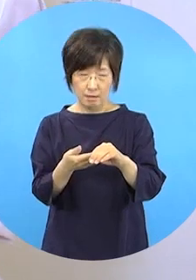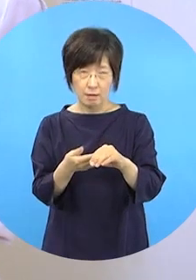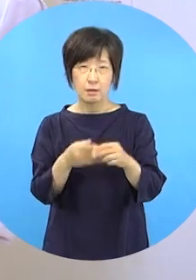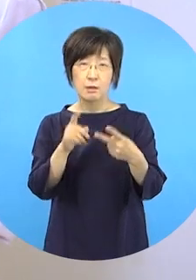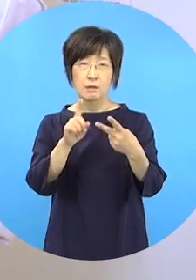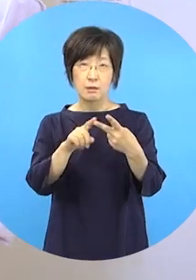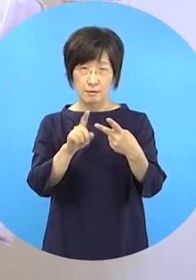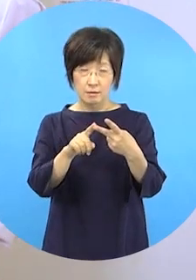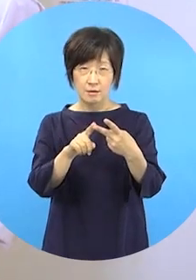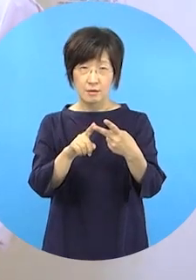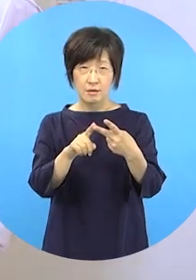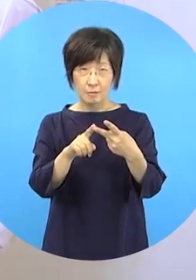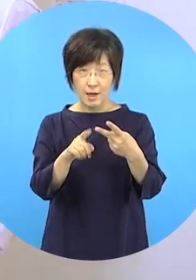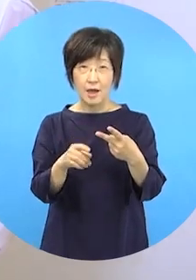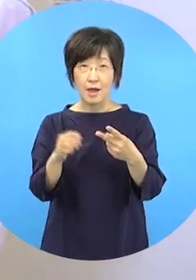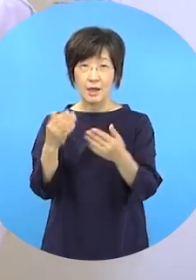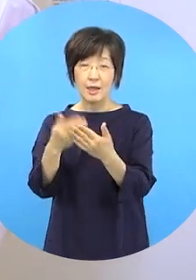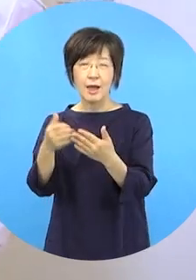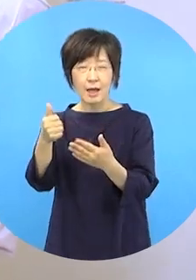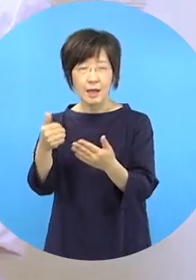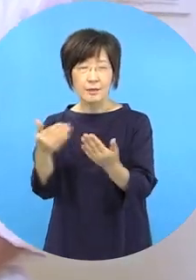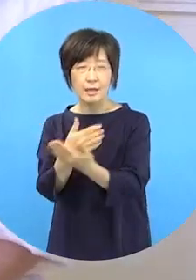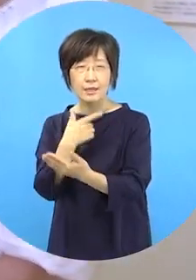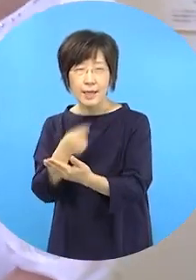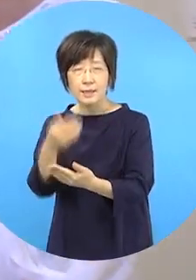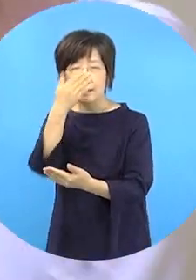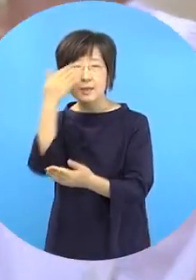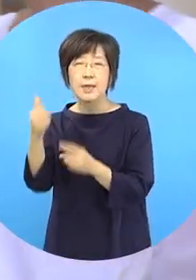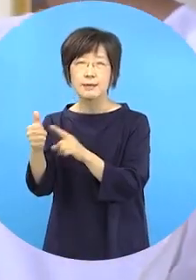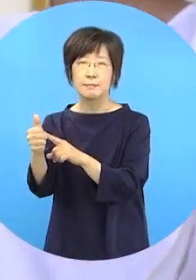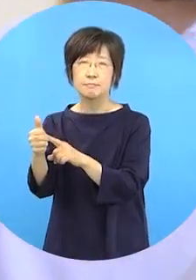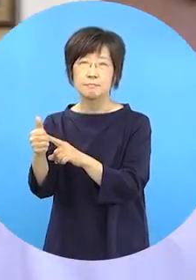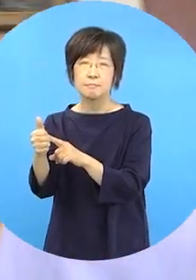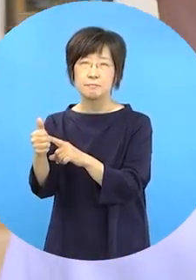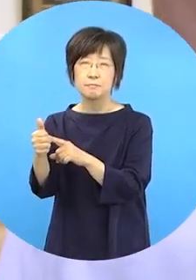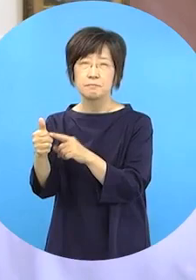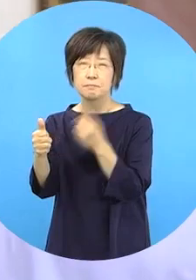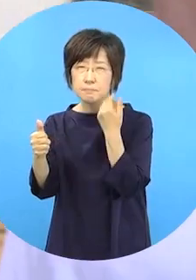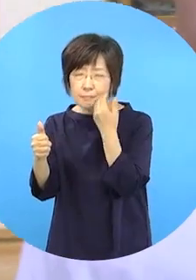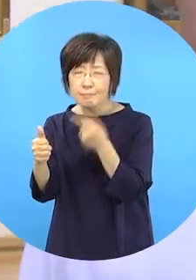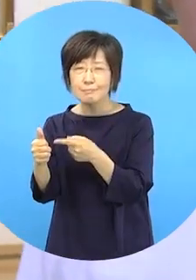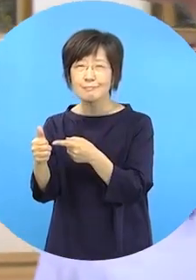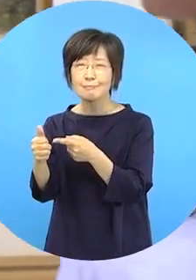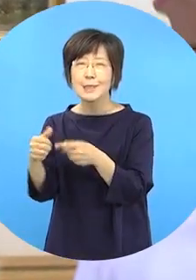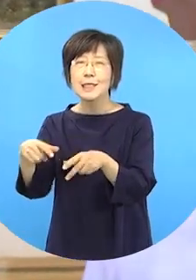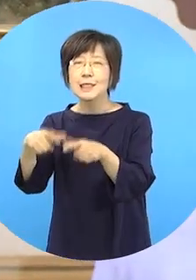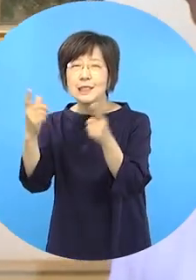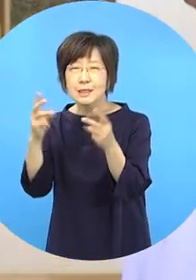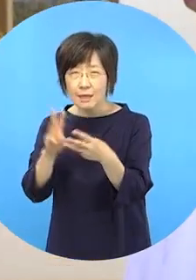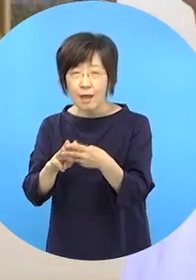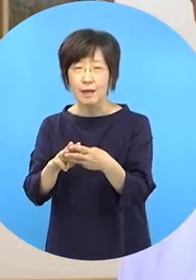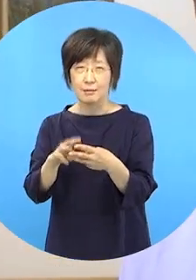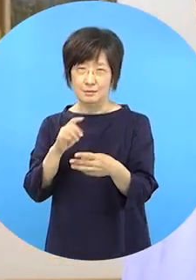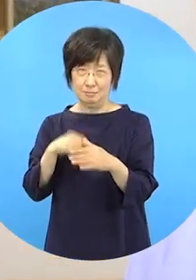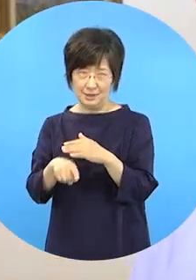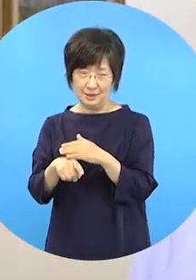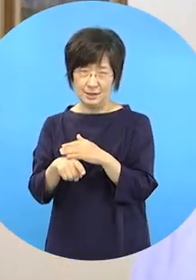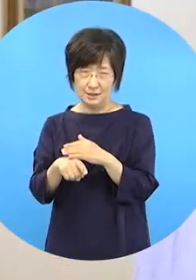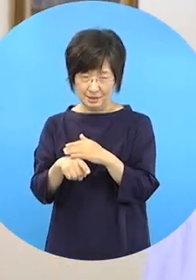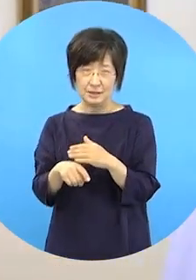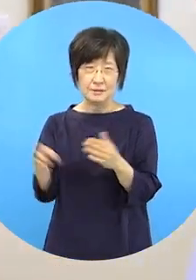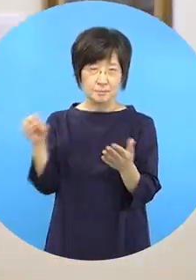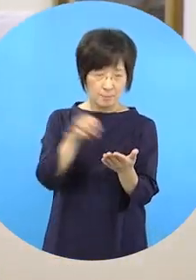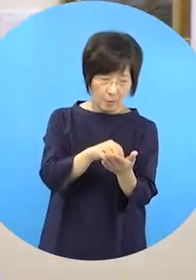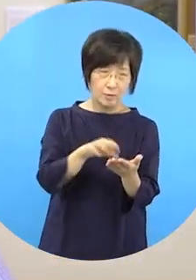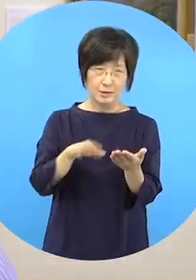ですけども、もう1人画家になりたい青年というのが出てきます。その人物が実は木田金次郎、それをモデルにした人